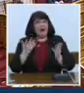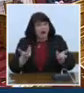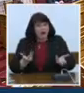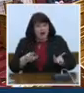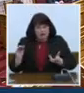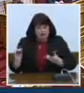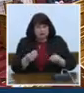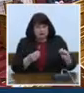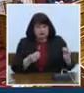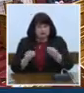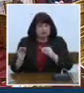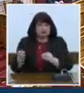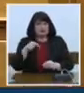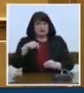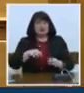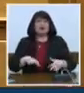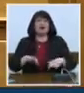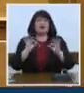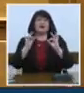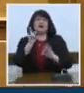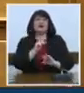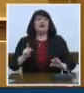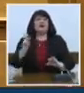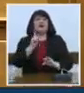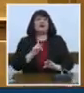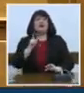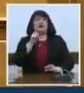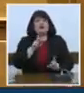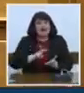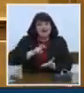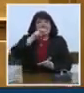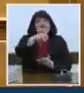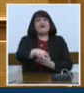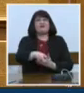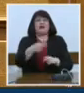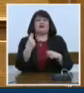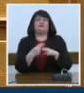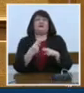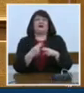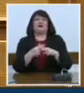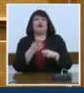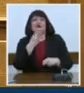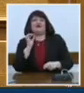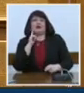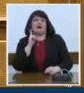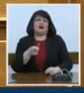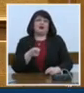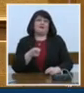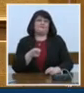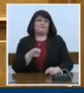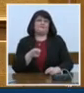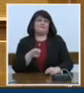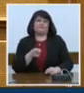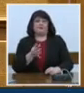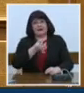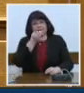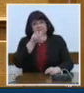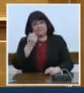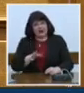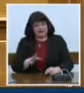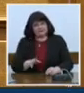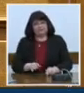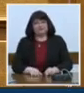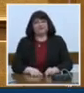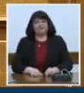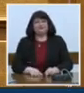το ξεκίνημα της κοινωνίας να κάνει ένα σημαντικό βήμα μπροστά. Γιατί, όπως είπα, προκαλούν μια